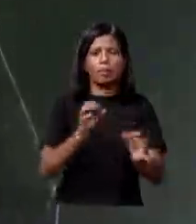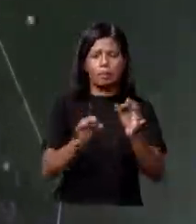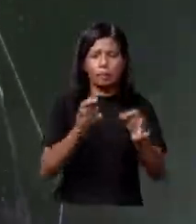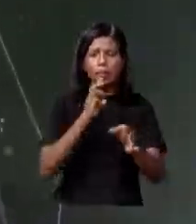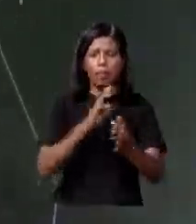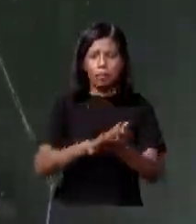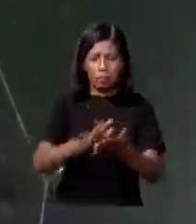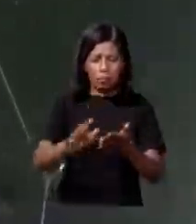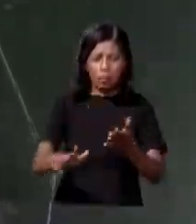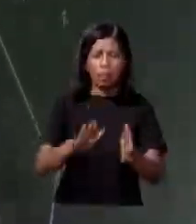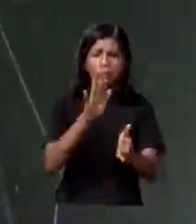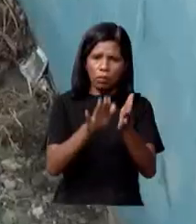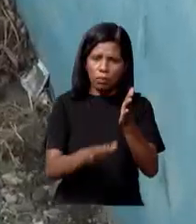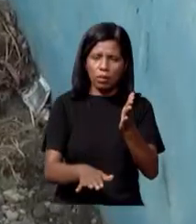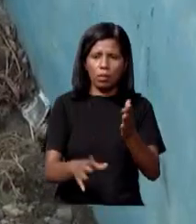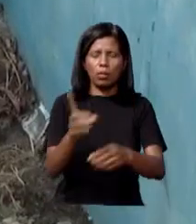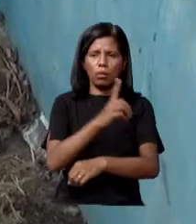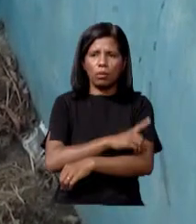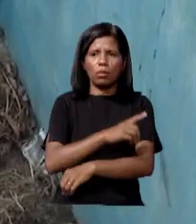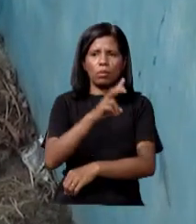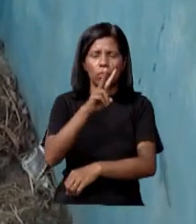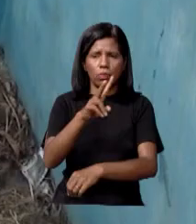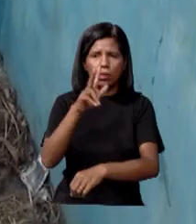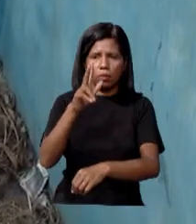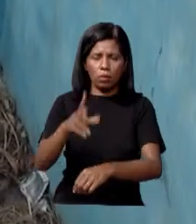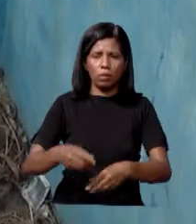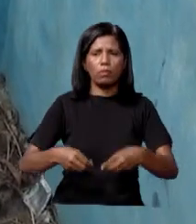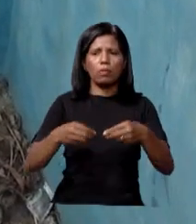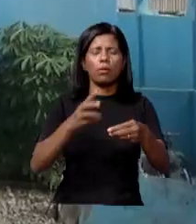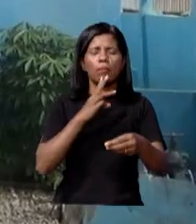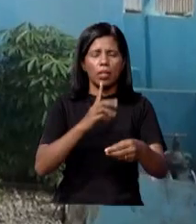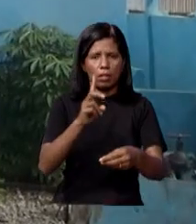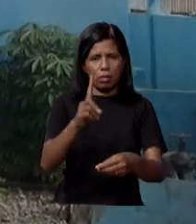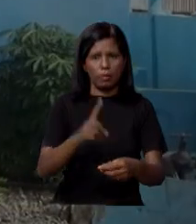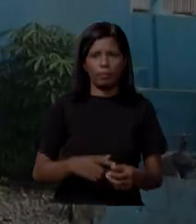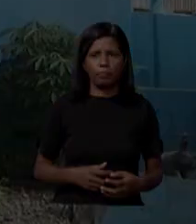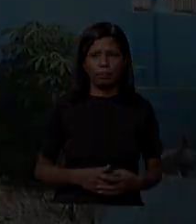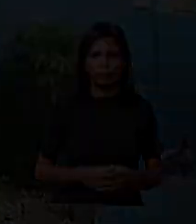mebe volume kik no dalam rumah loron rua tolu mak fuin suli dalam ide. Abang Amral, GMN.